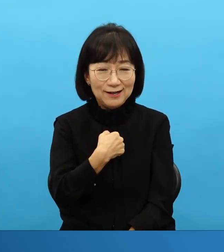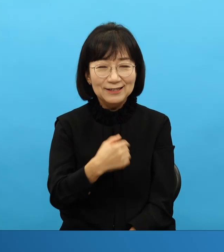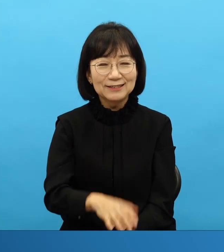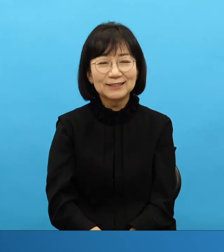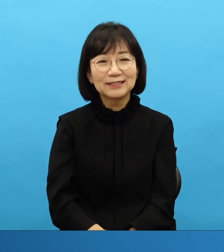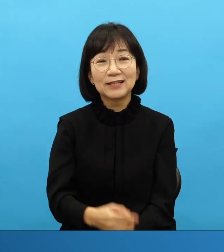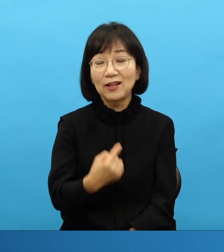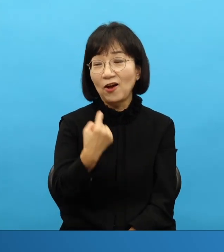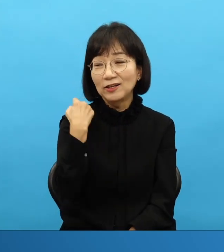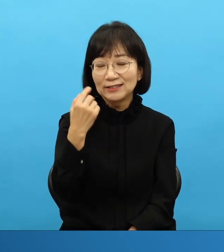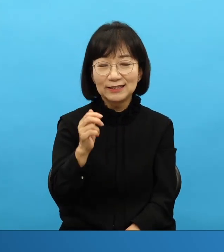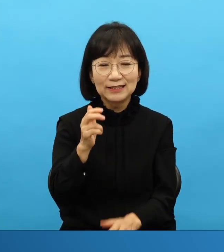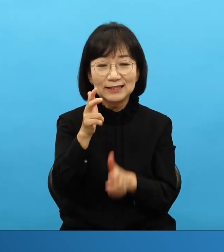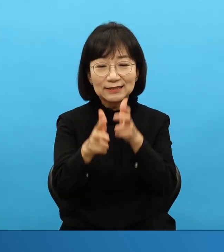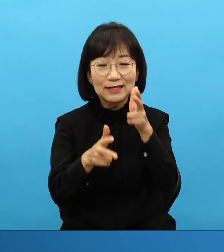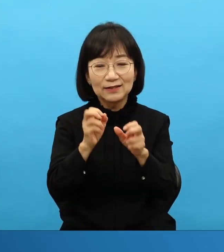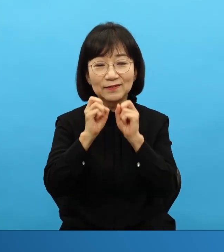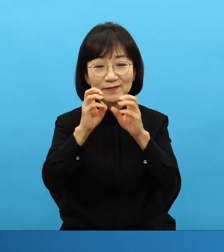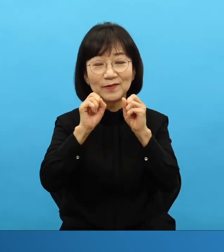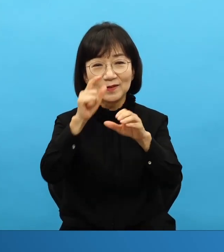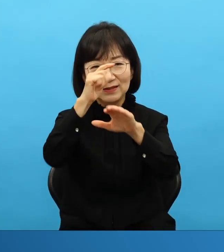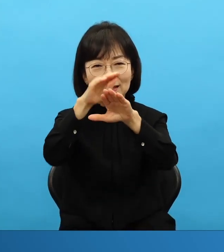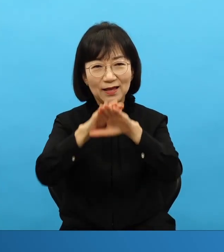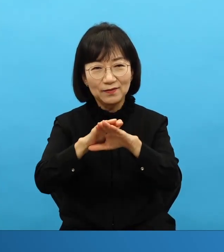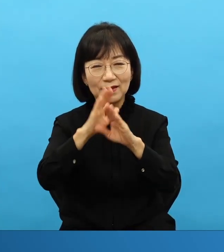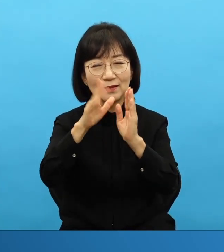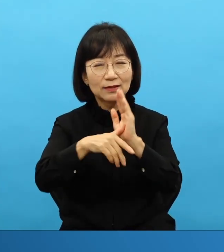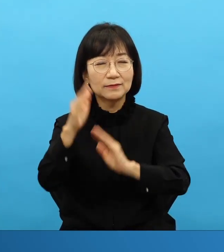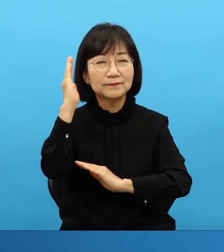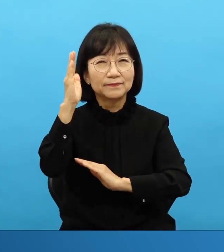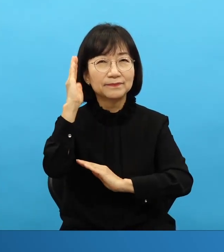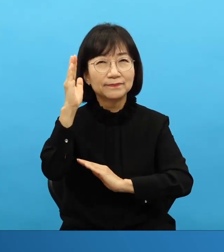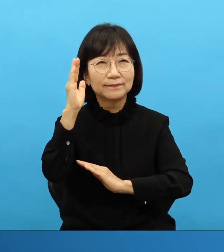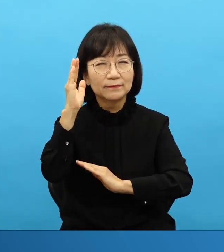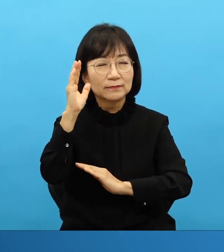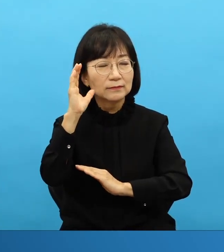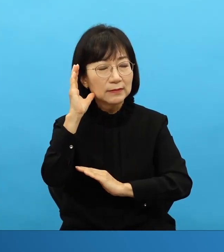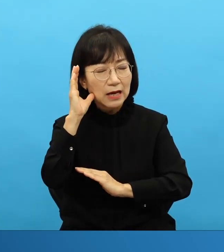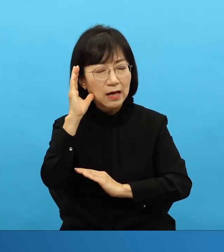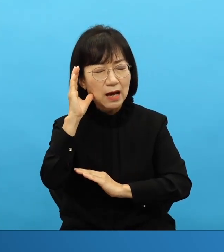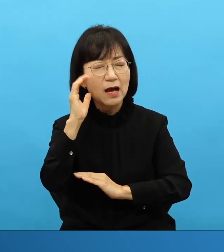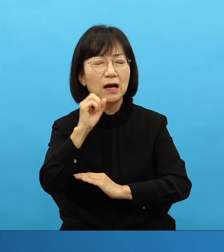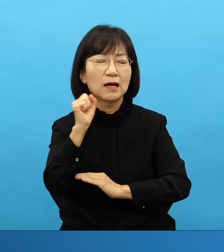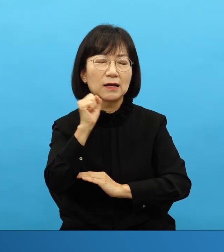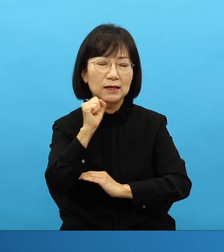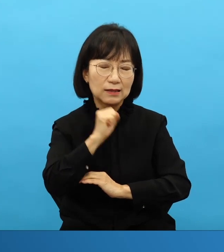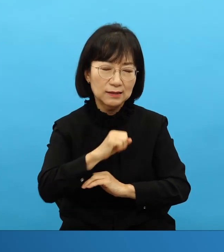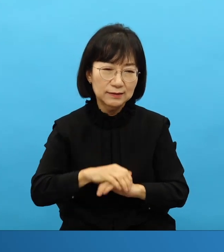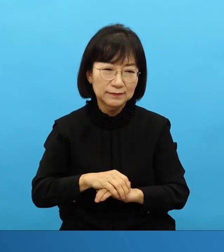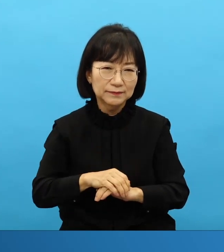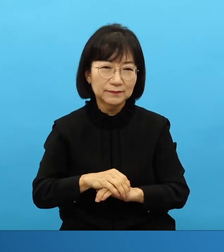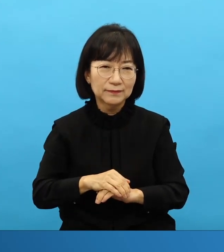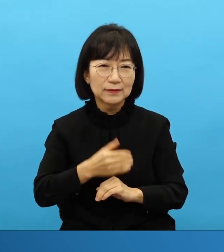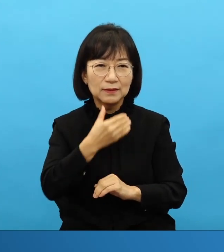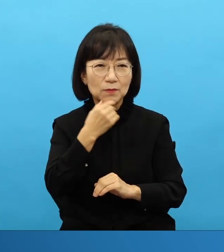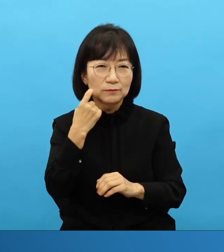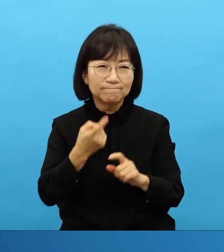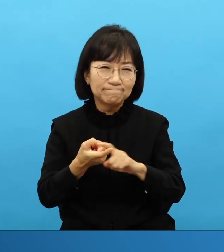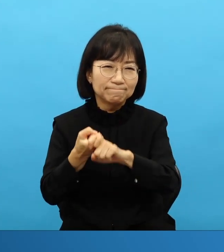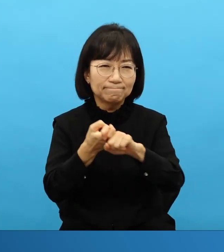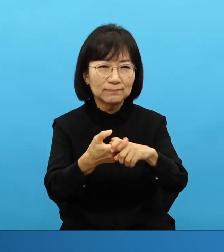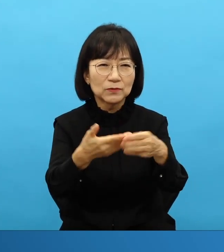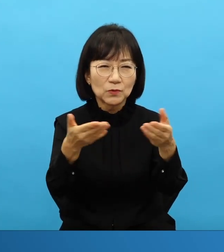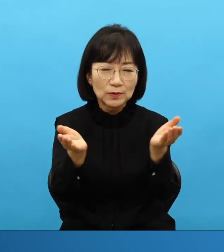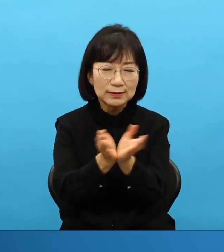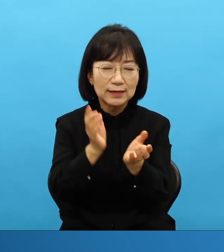저는 복음 공동체를 다시 한번 정립하고 각인한 시간이었어요. 通过产业宣教信息，我重新再次刻印